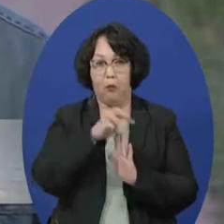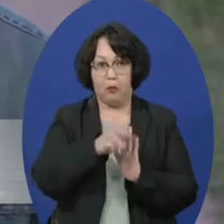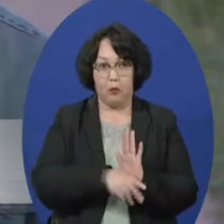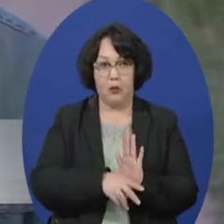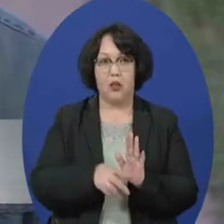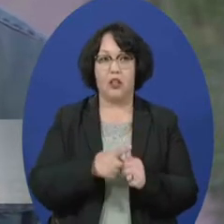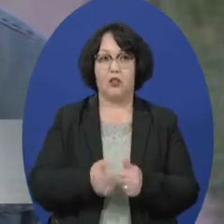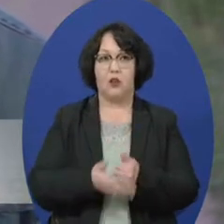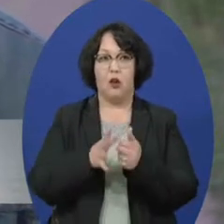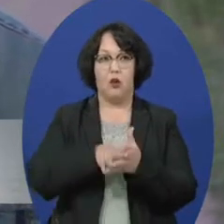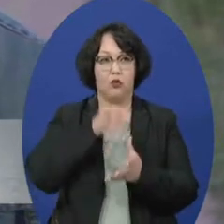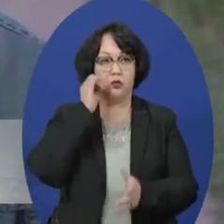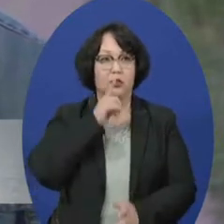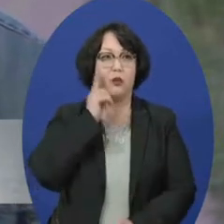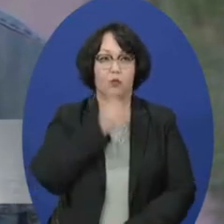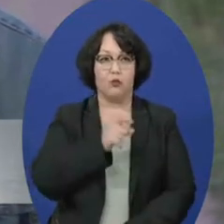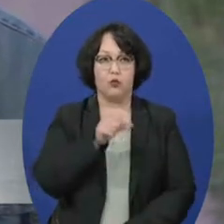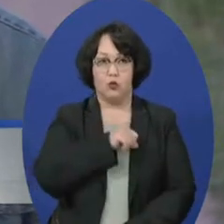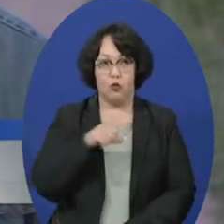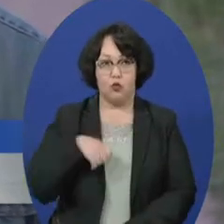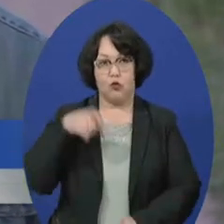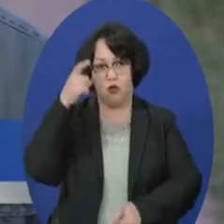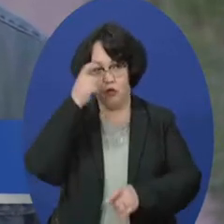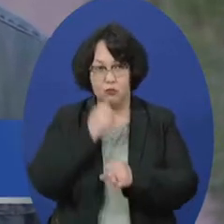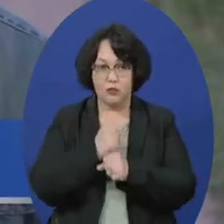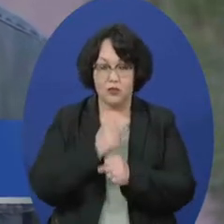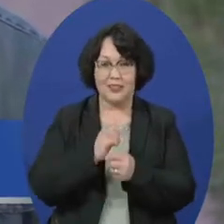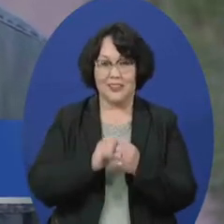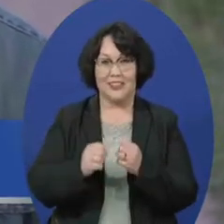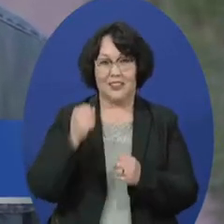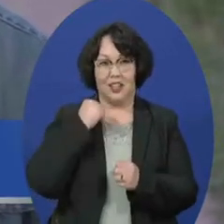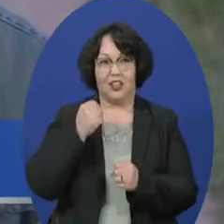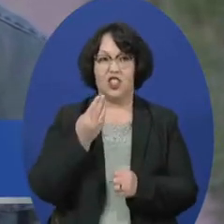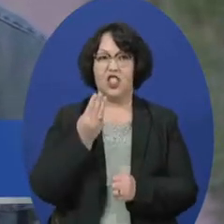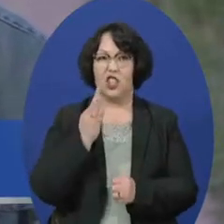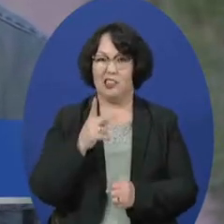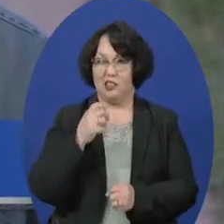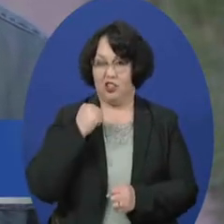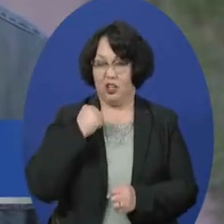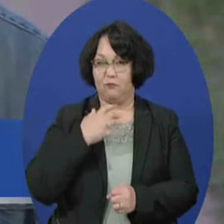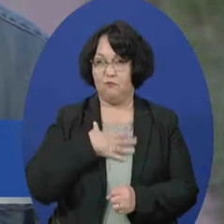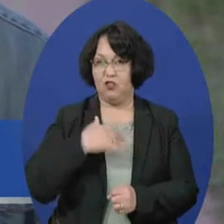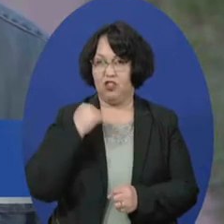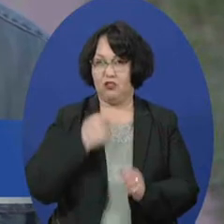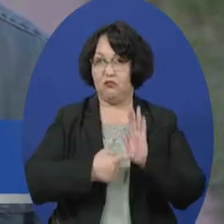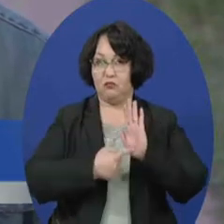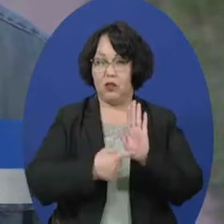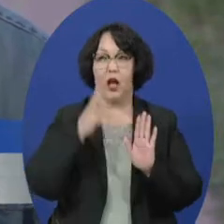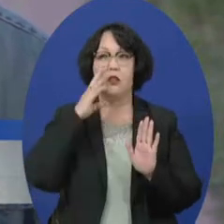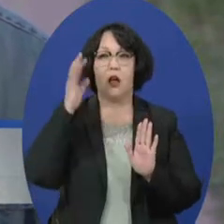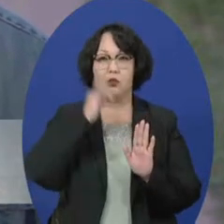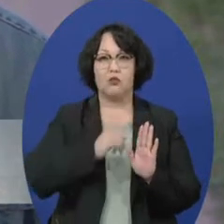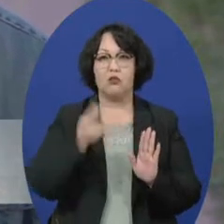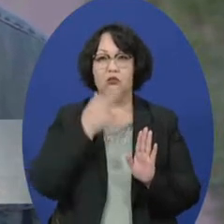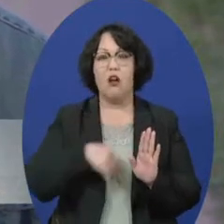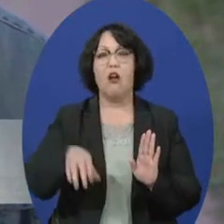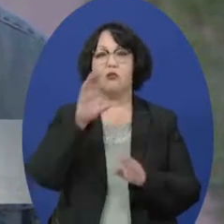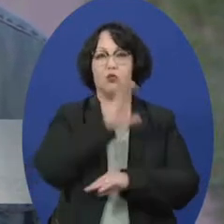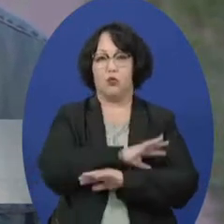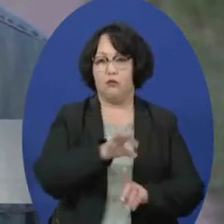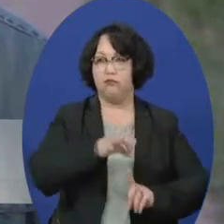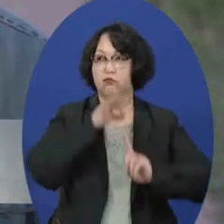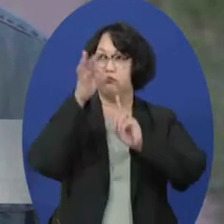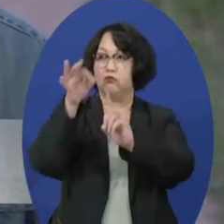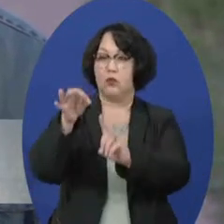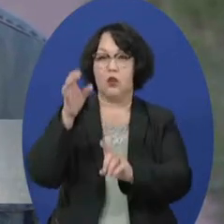бол оюутан залуучууд хэрэг өөрөө хөдөлмөрлөөд хичээгээд чадах юм бол шилдэг гэдэг нь нотолж харуулж чадах юм бол гадны ихтэй сургуулиудад бол тэр топ